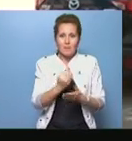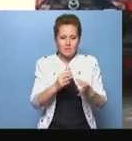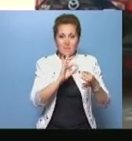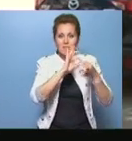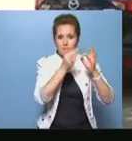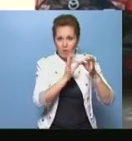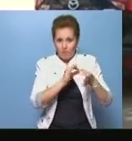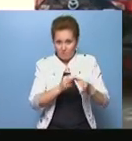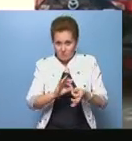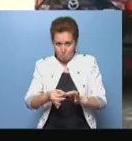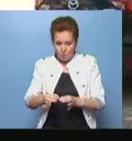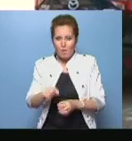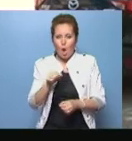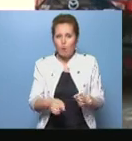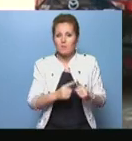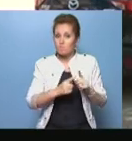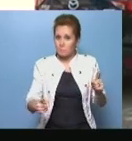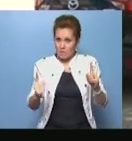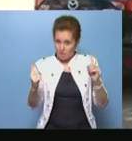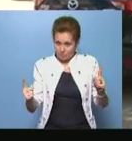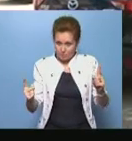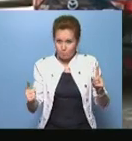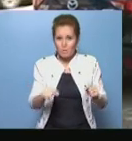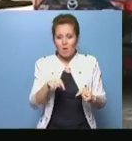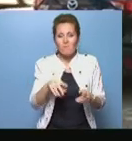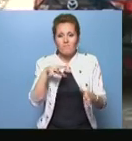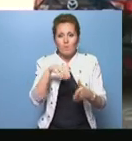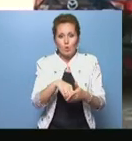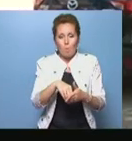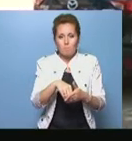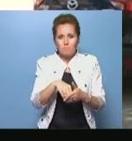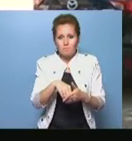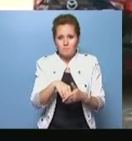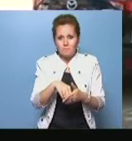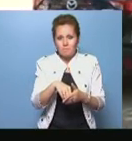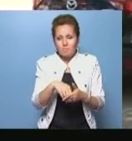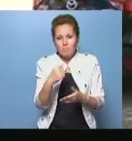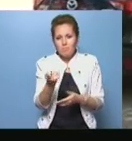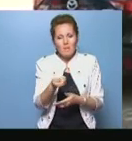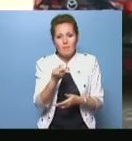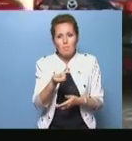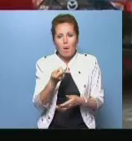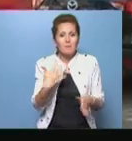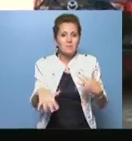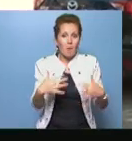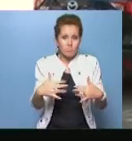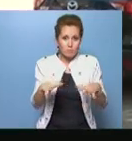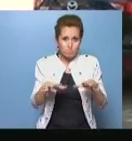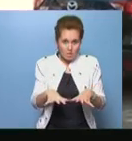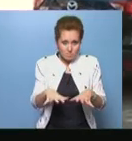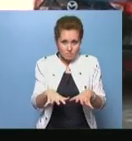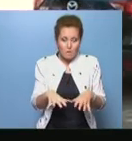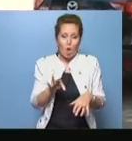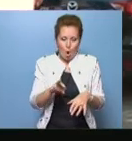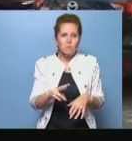цепи. Он идет длинный, то есть в нем немало очень слабых мест. То есть